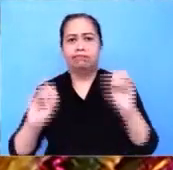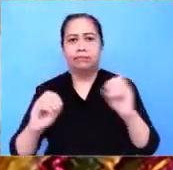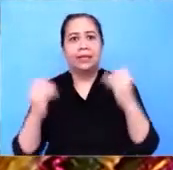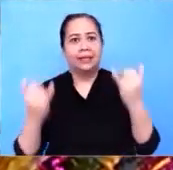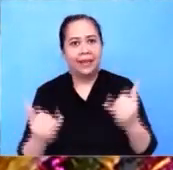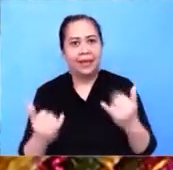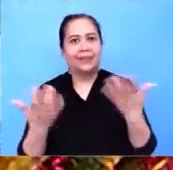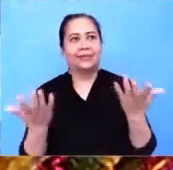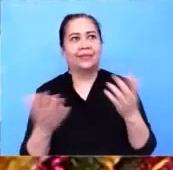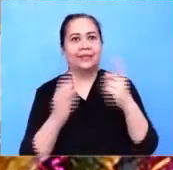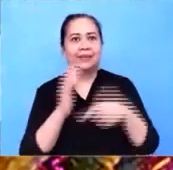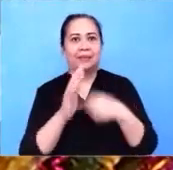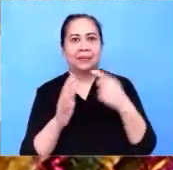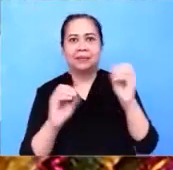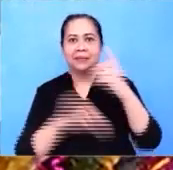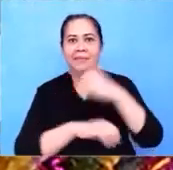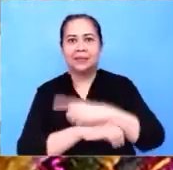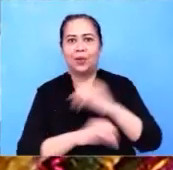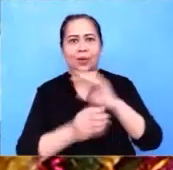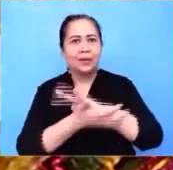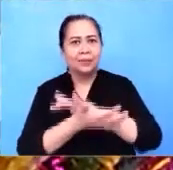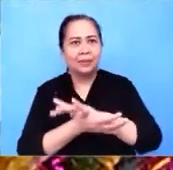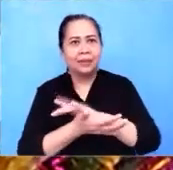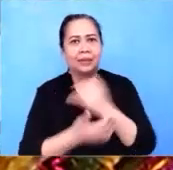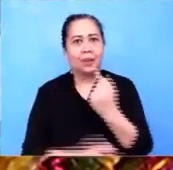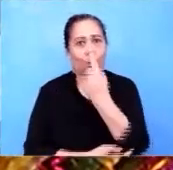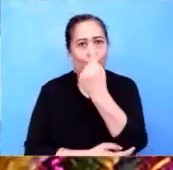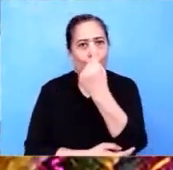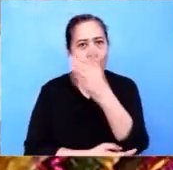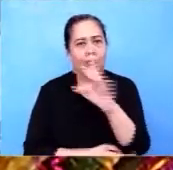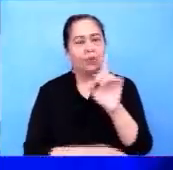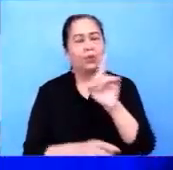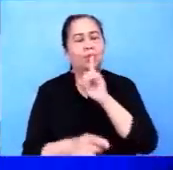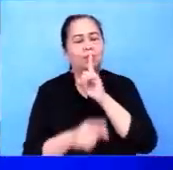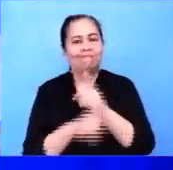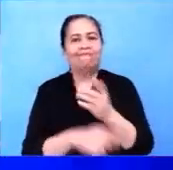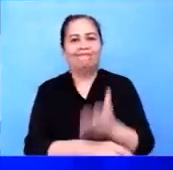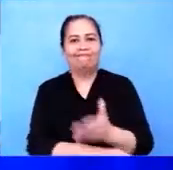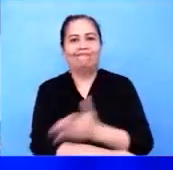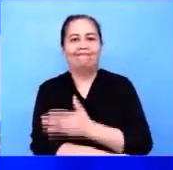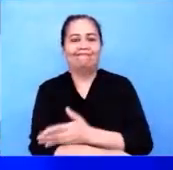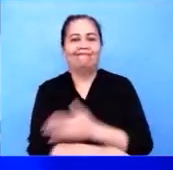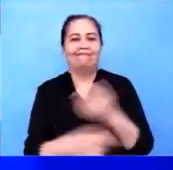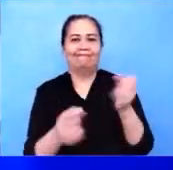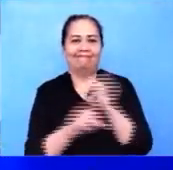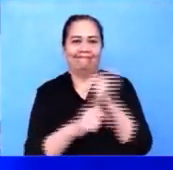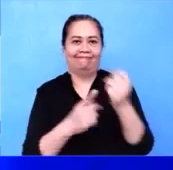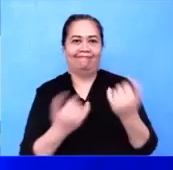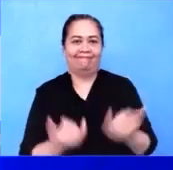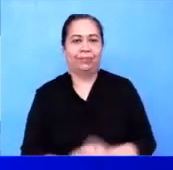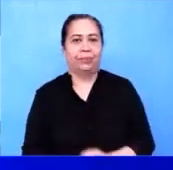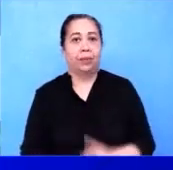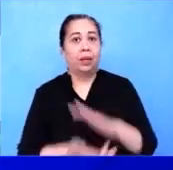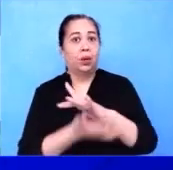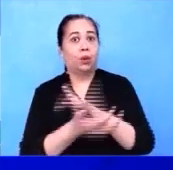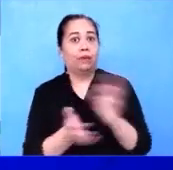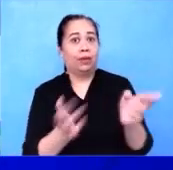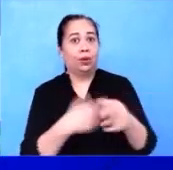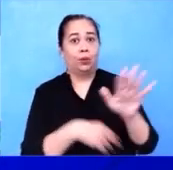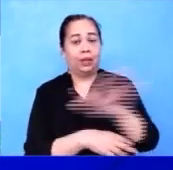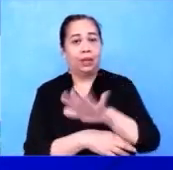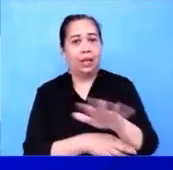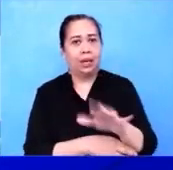na wala na kaming COVID. Ngayon, isa lang po. So talagang maganda na yung nangyayari. Sa COVID room nga nila, ilang araw nang